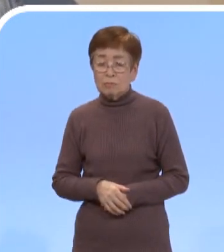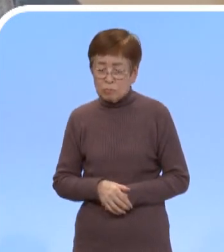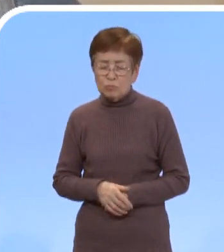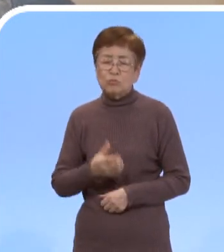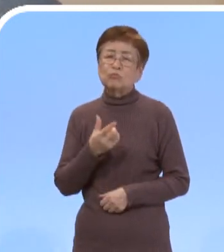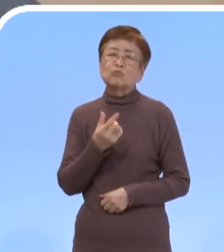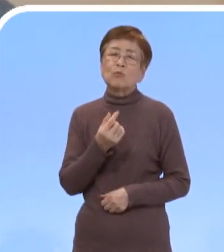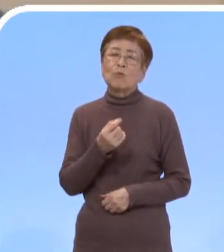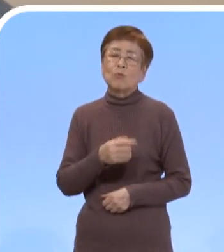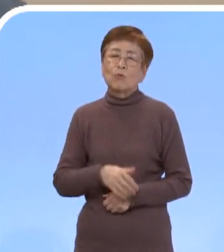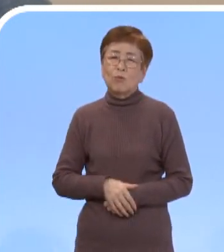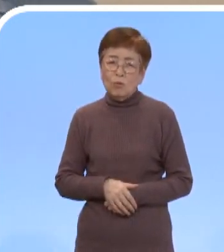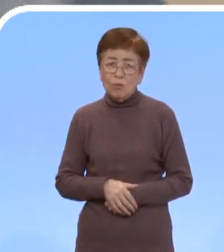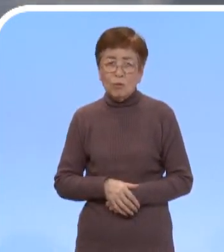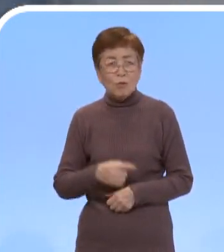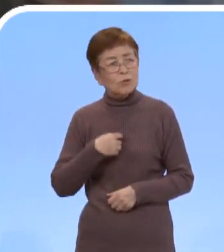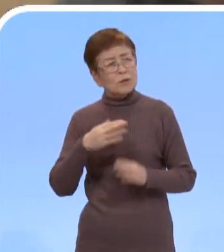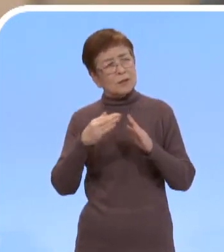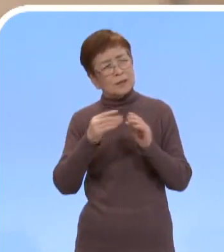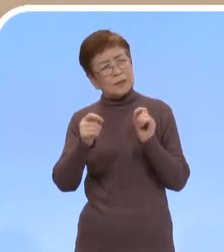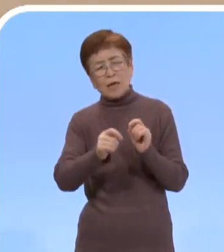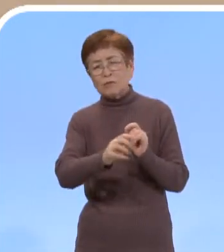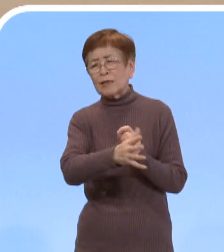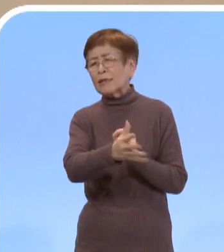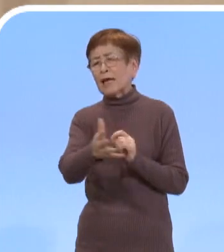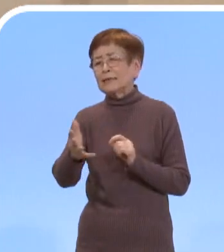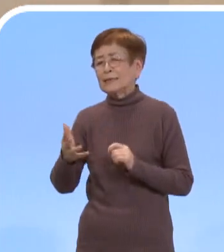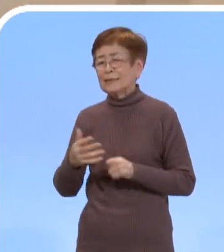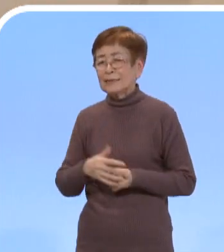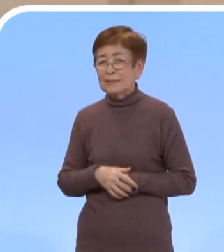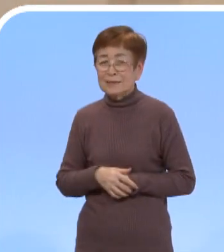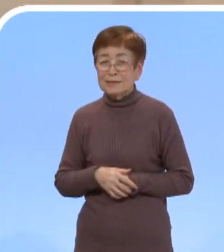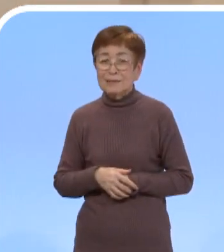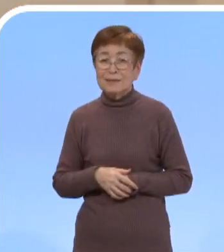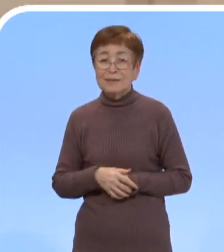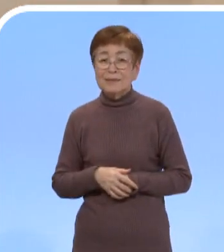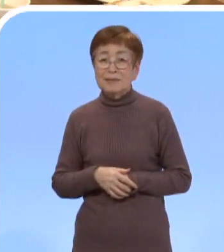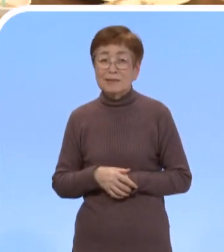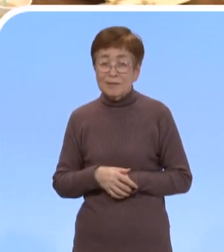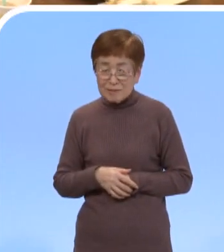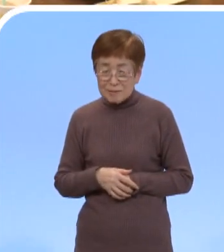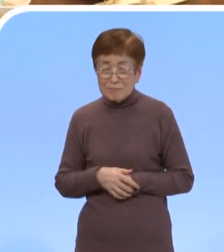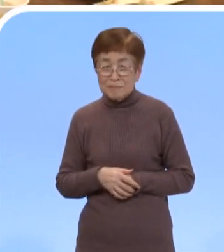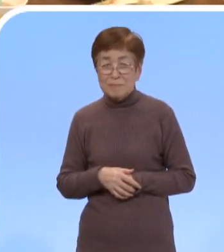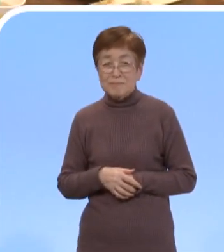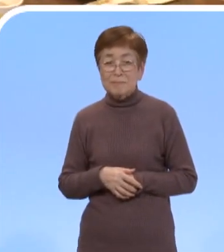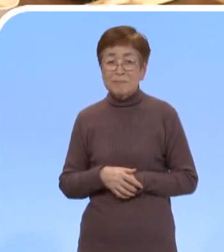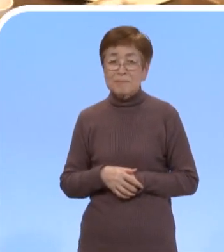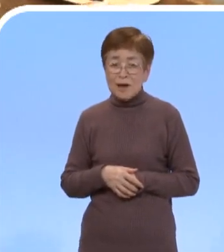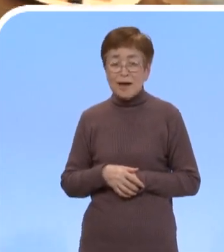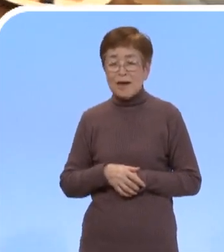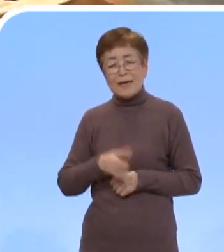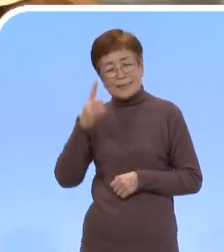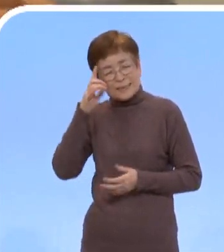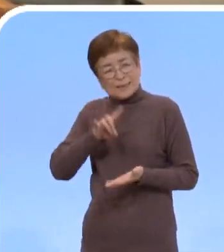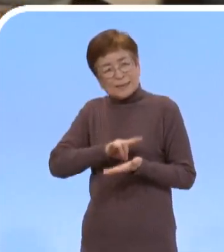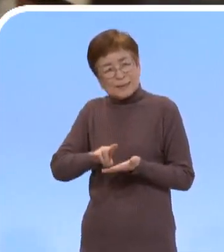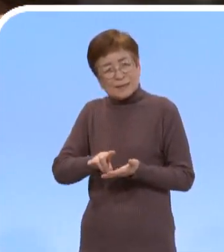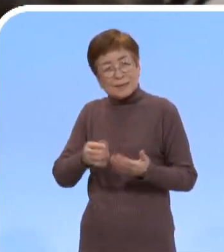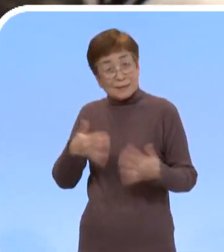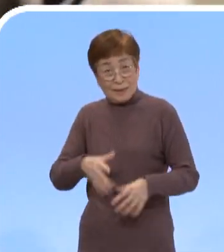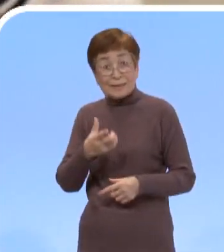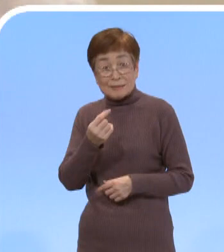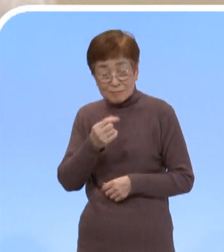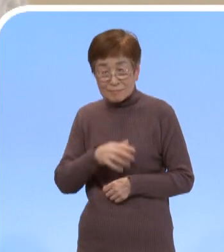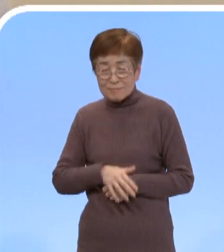室っていうのは少ないのね。 近くにはないよね、 うん、確かに、うん、気使わなくていいっていうのがいいのかな。 ちっち